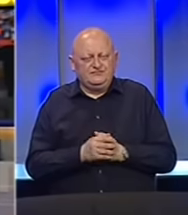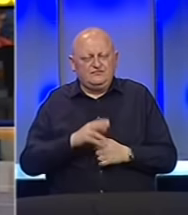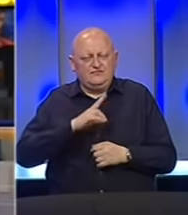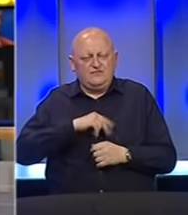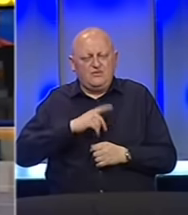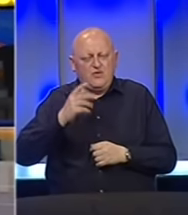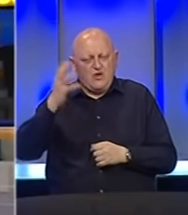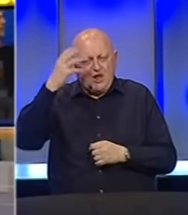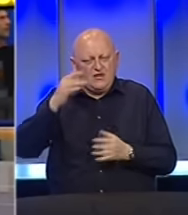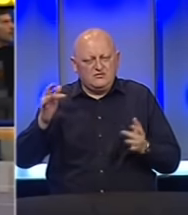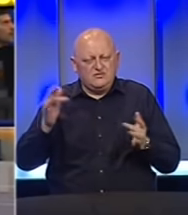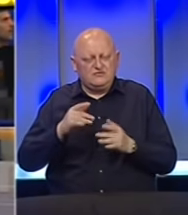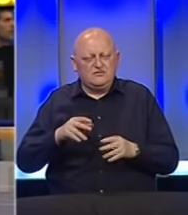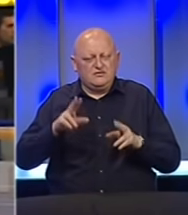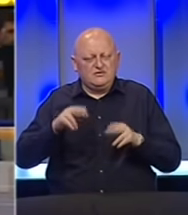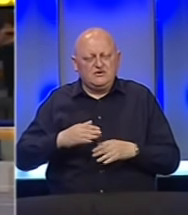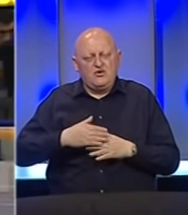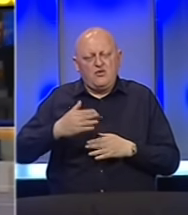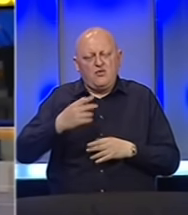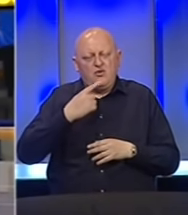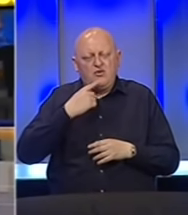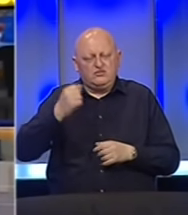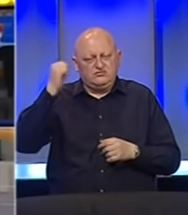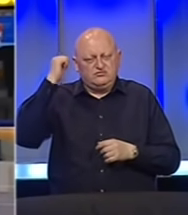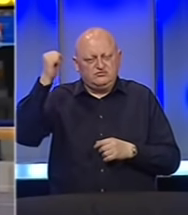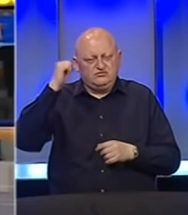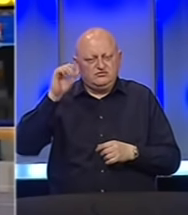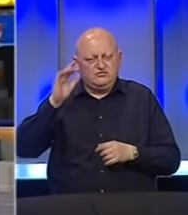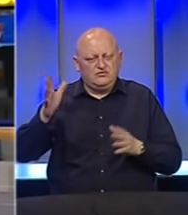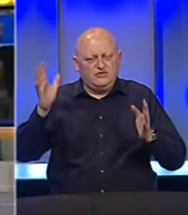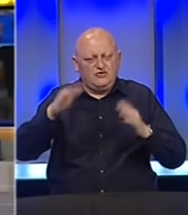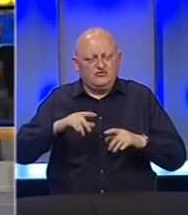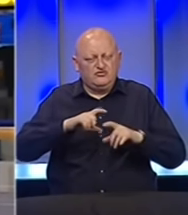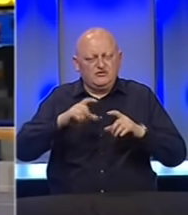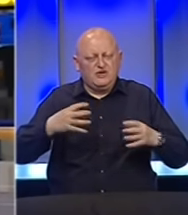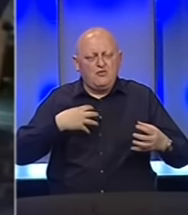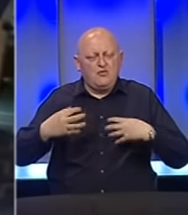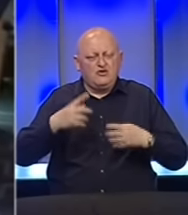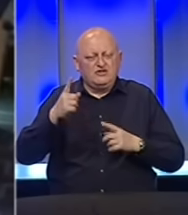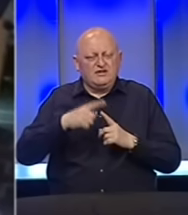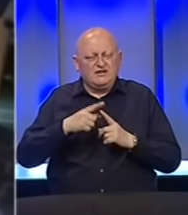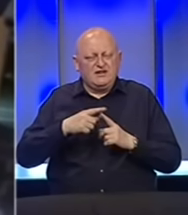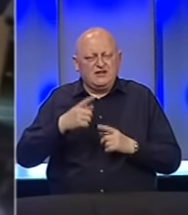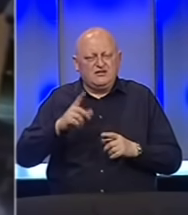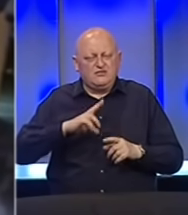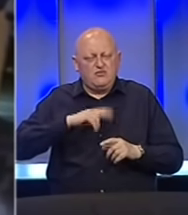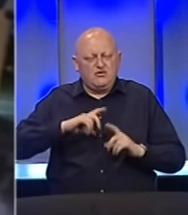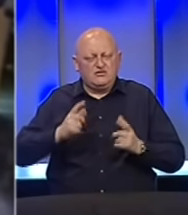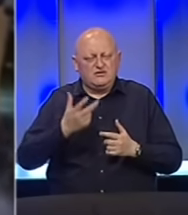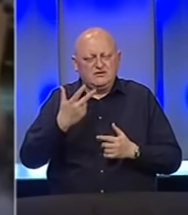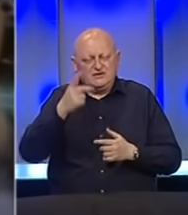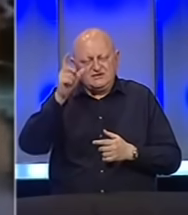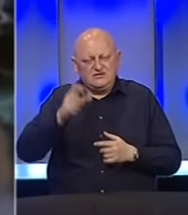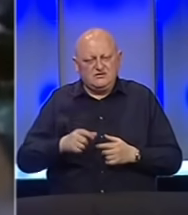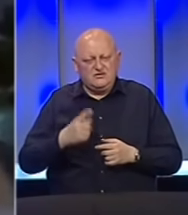Policija u Albaniji sukobila se sa pristalicama opozicije koji su protestovali protiv rušenja zgrade Narodnog pozorišta u Tirani. Policija je uhapsila 30